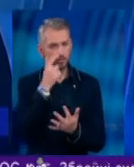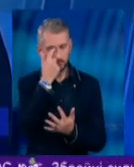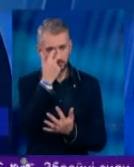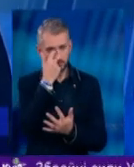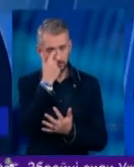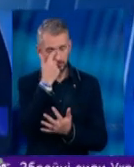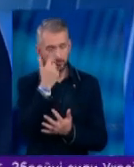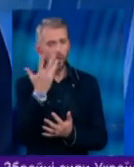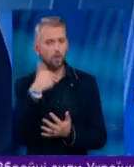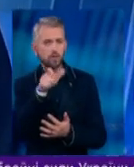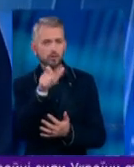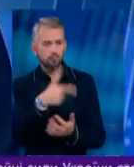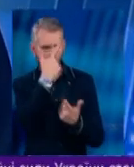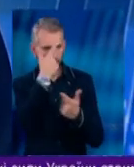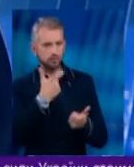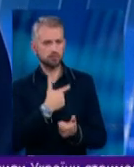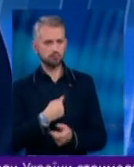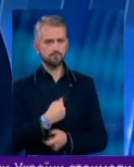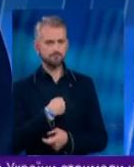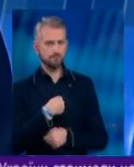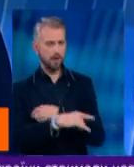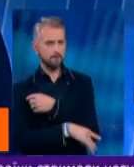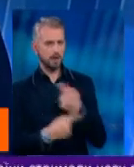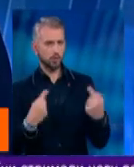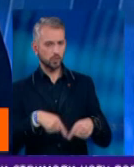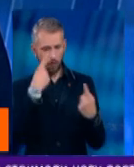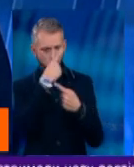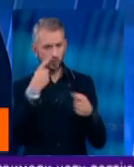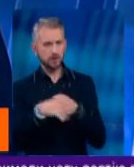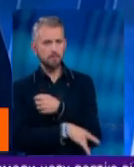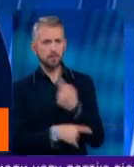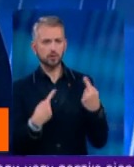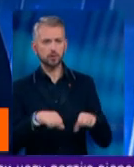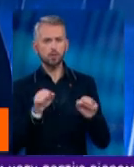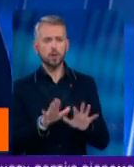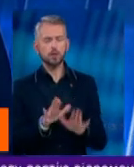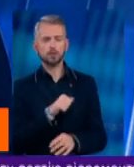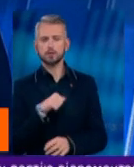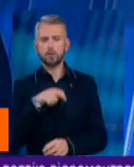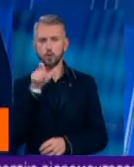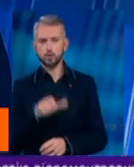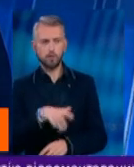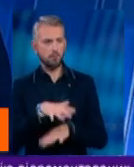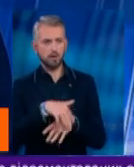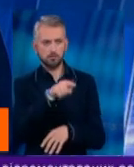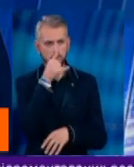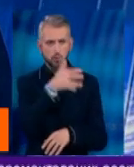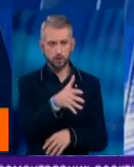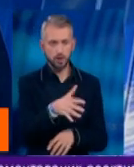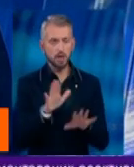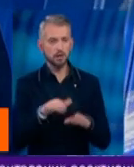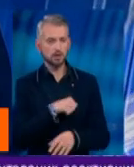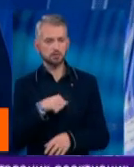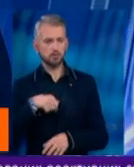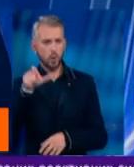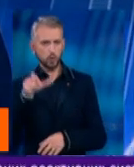Коли фізична особа оголошує себе банкрутом, а оголосити банкрутом може тільки сама фізична особа, банк не може. Тільки сама